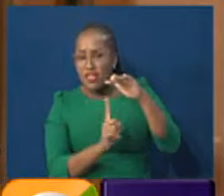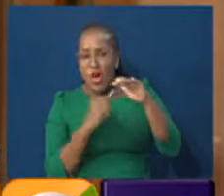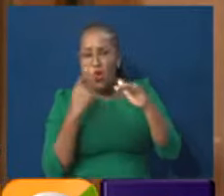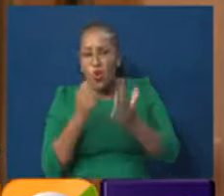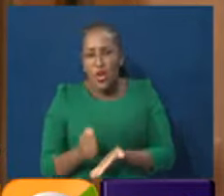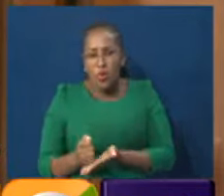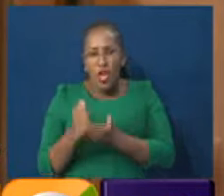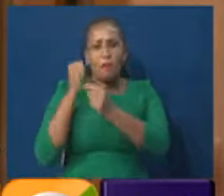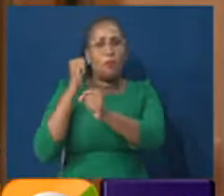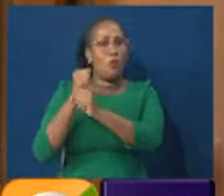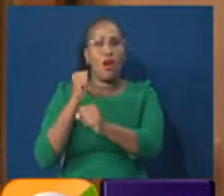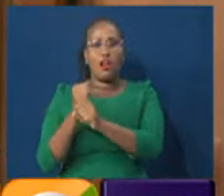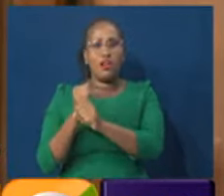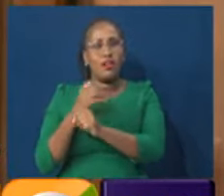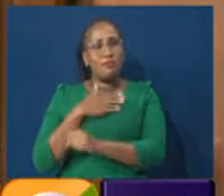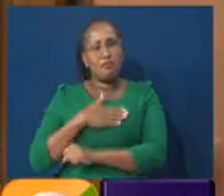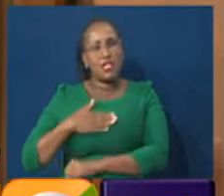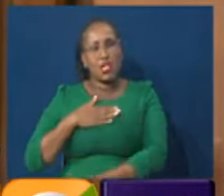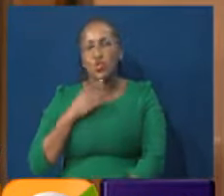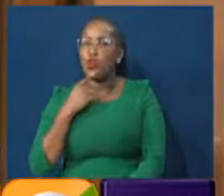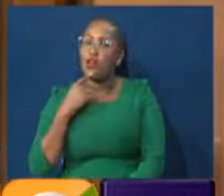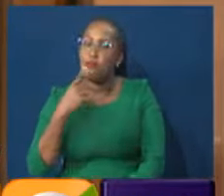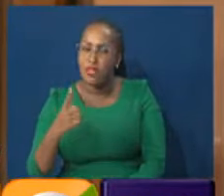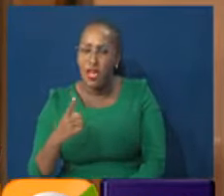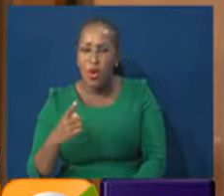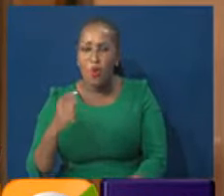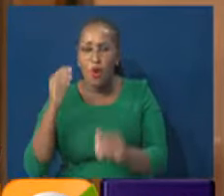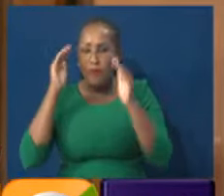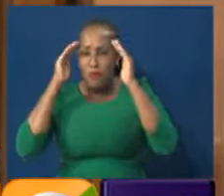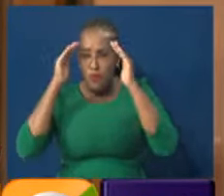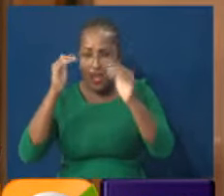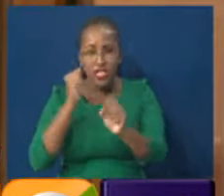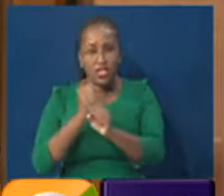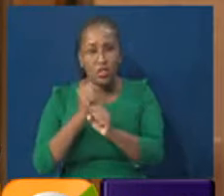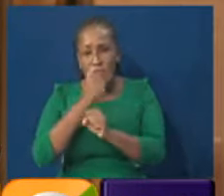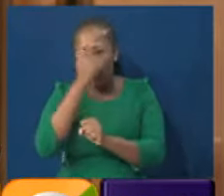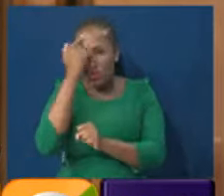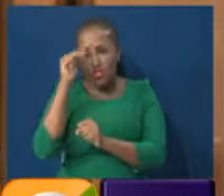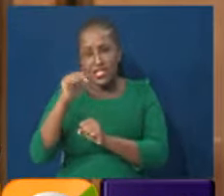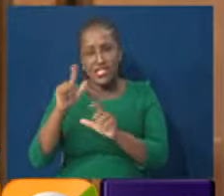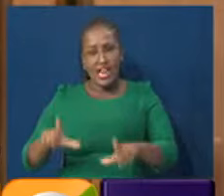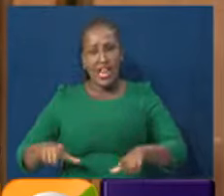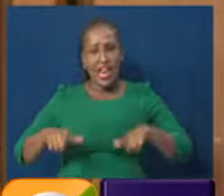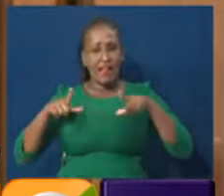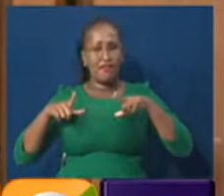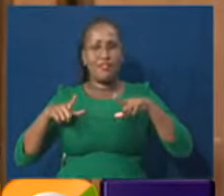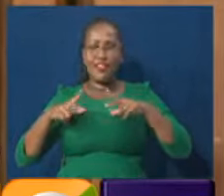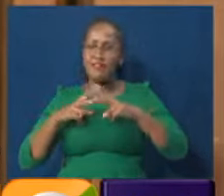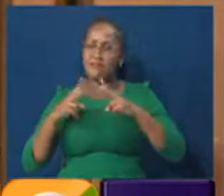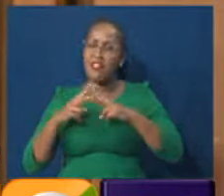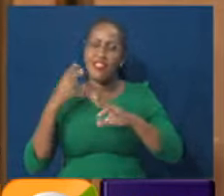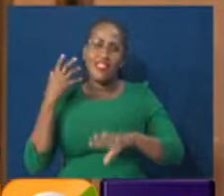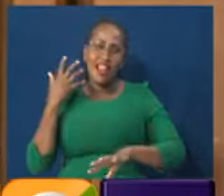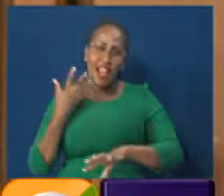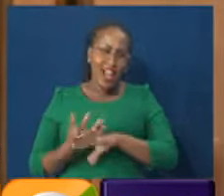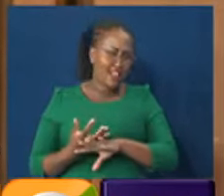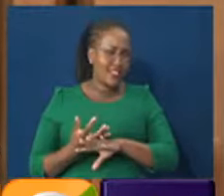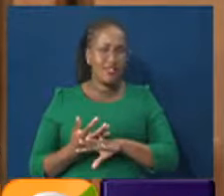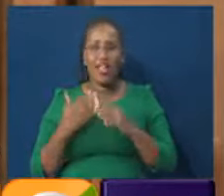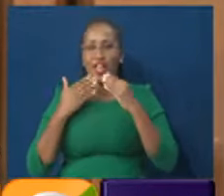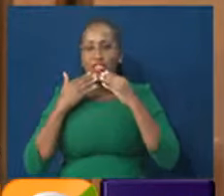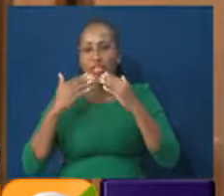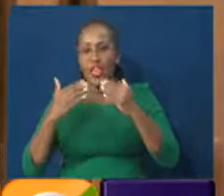kukusaidia kazi, waambie wafanye kazi, kwa sababu maisha ambayo tunayopitia ni magumu sana. Asante sana kwa kunisikiza